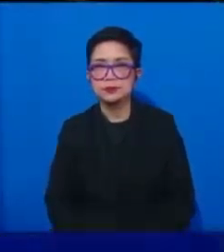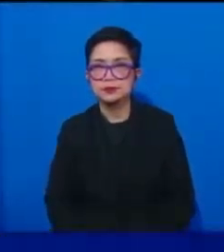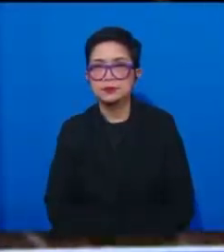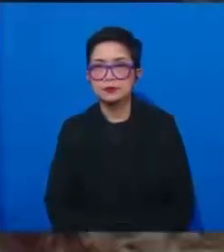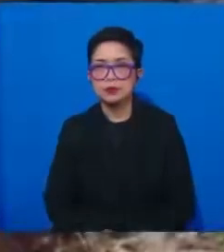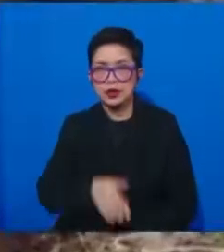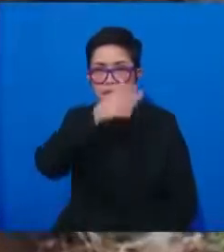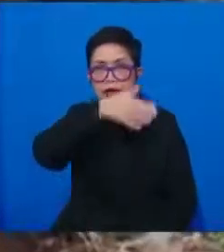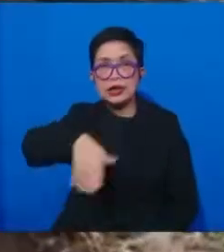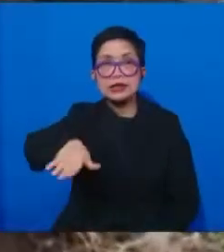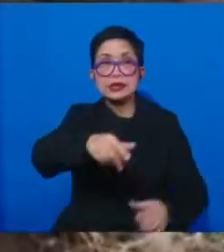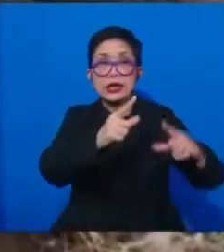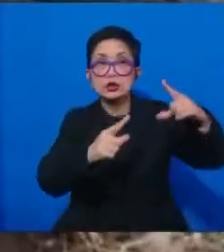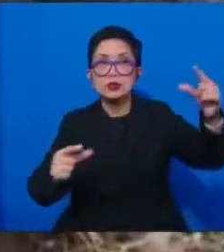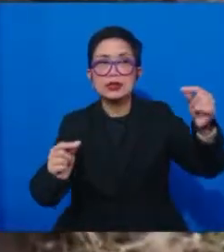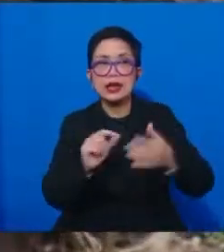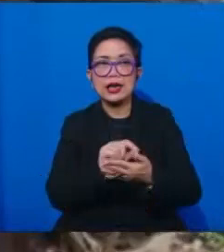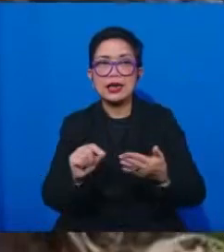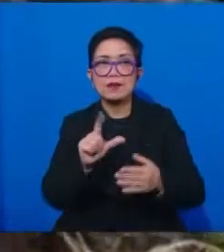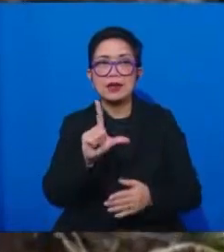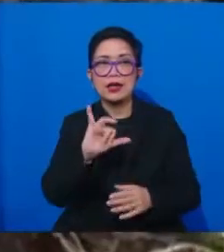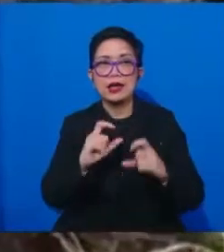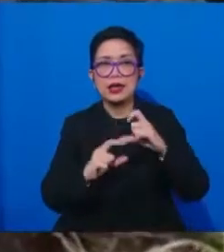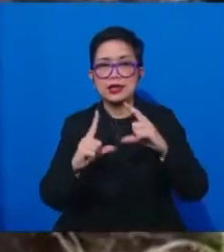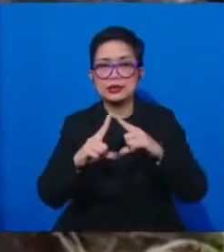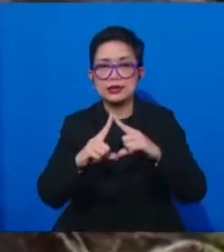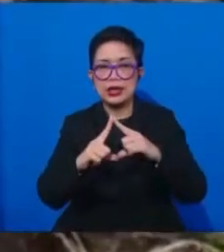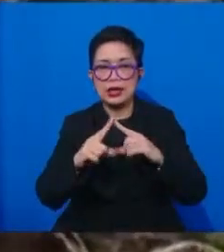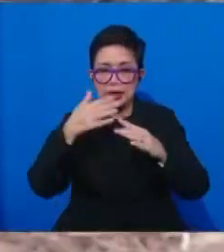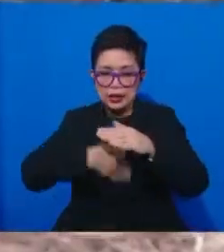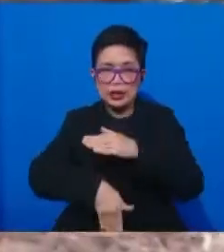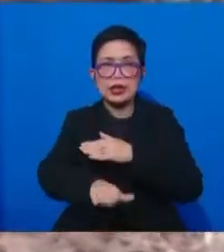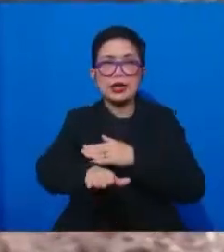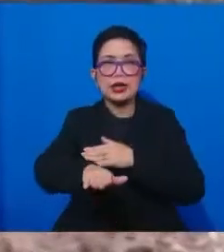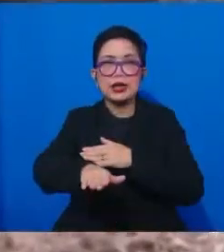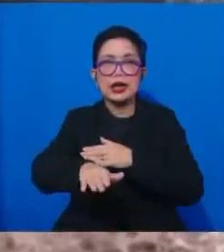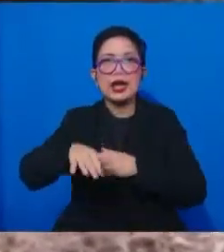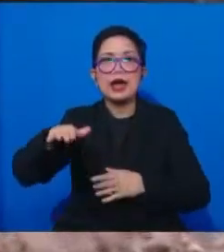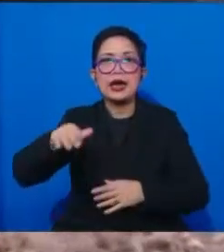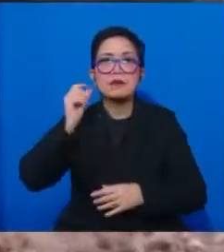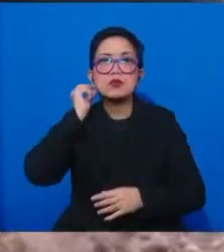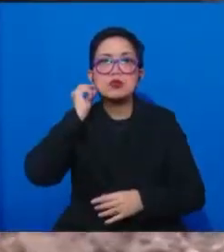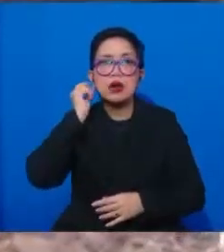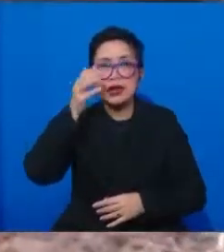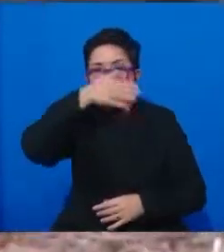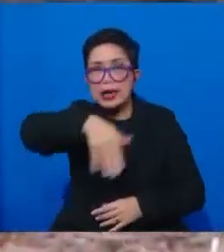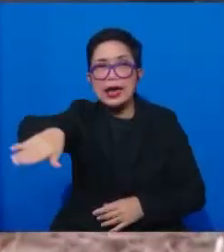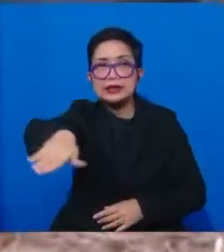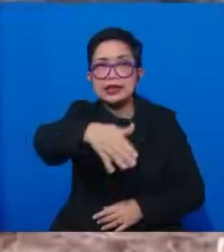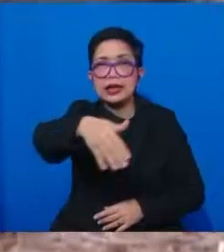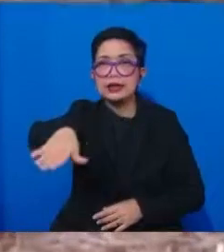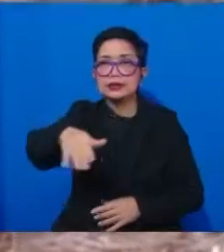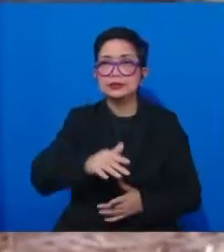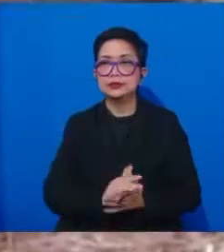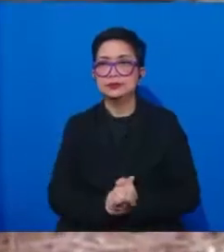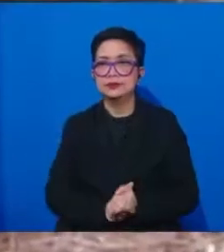Gajah Sumatera bernama Lisa ini melahirkan anak berjenis kelamin betina di Camp Elephants Flying Squad wilayah 1 Lubung